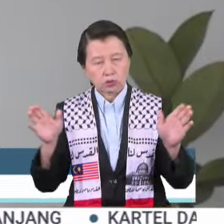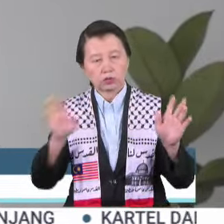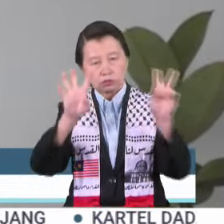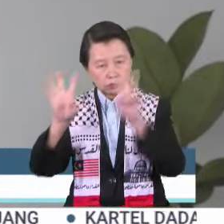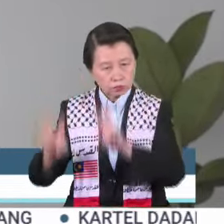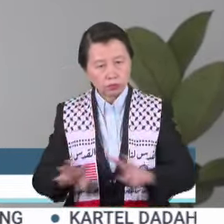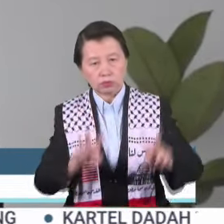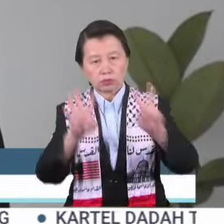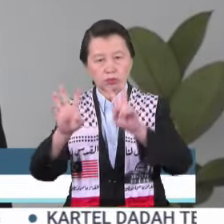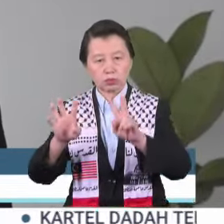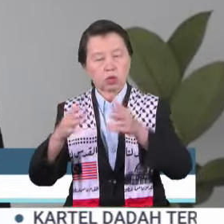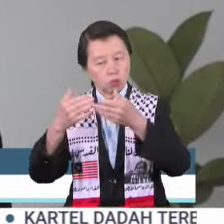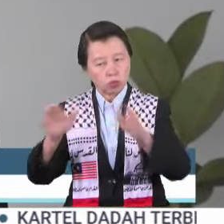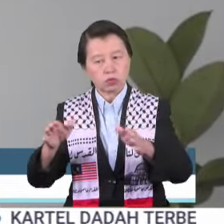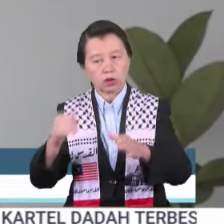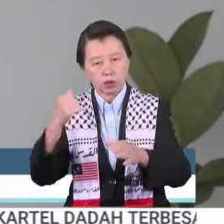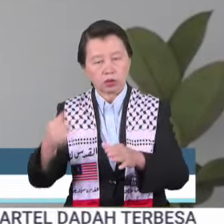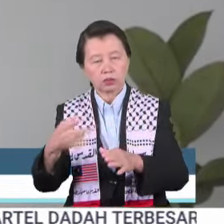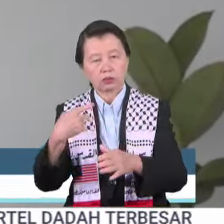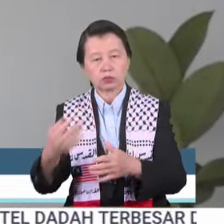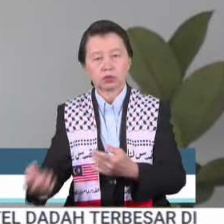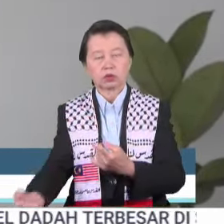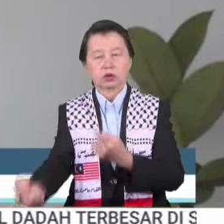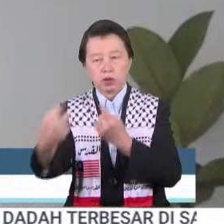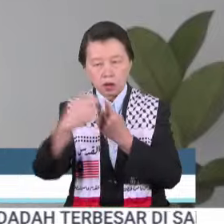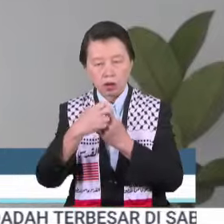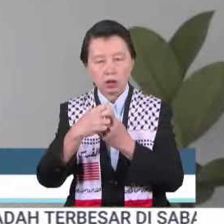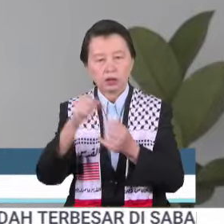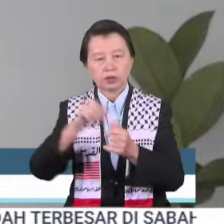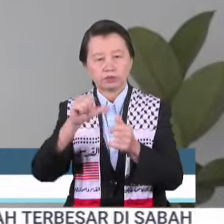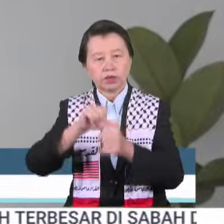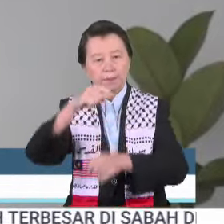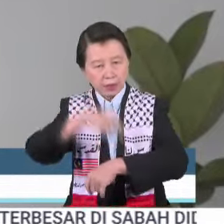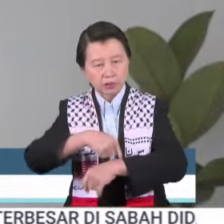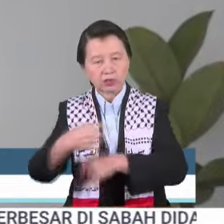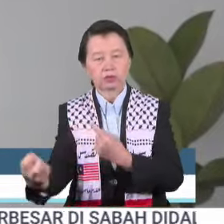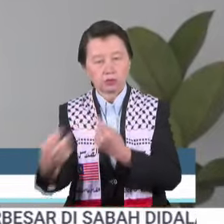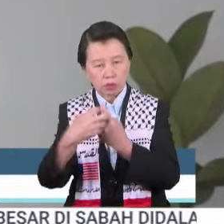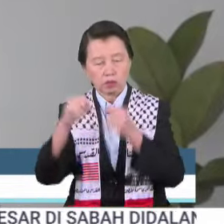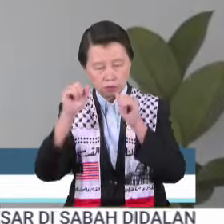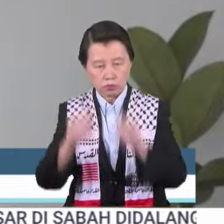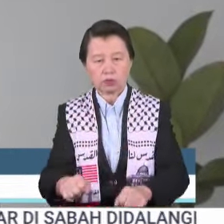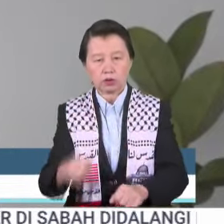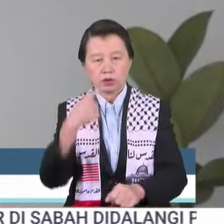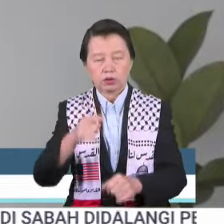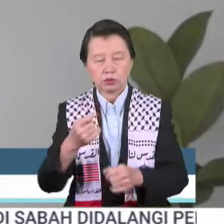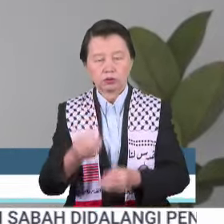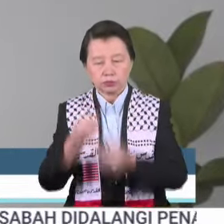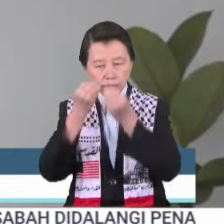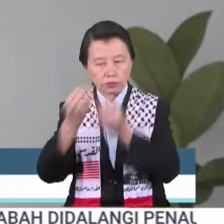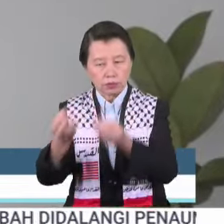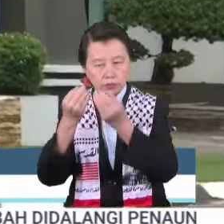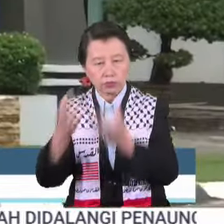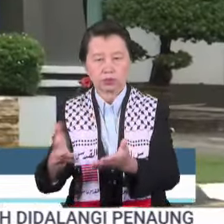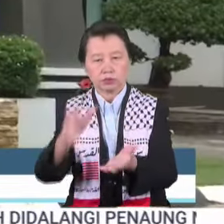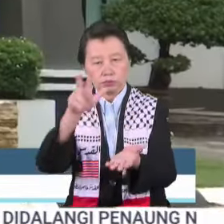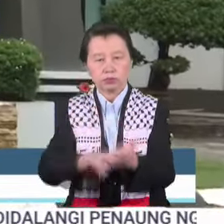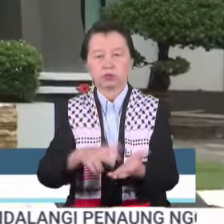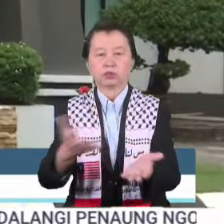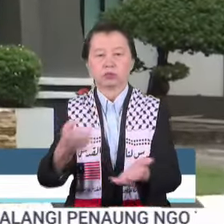Jadi boleh boleh terus call kami hubungi kami setiap masa untuk dapatkan info terkini dan juga